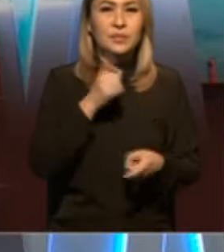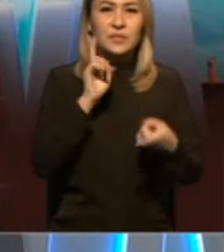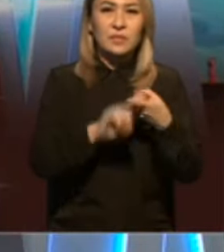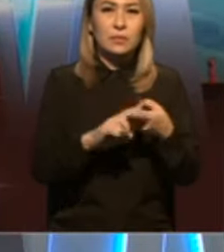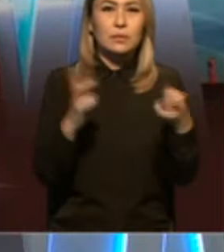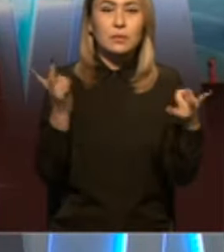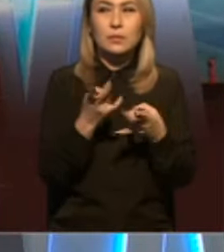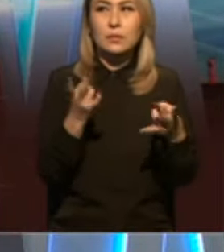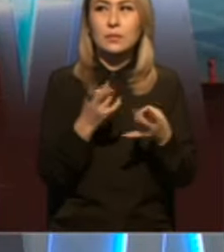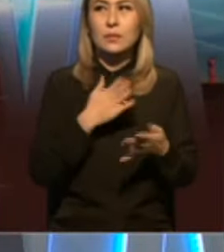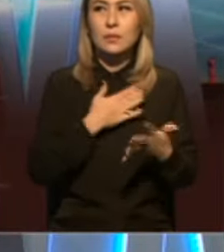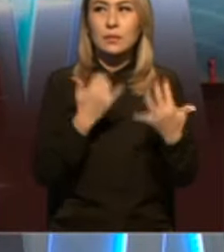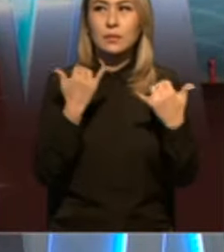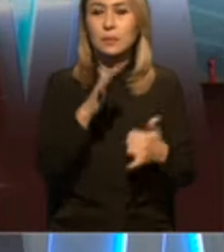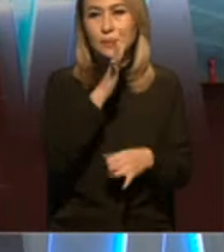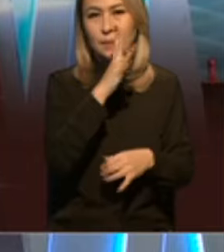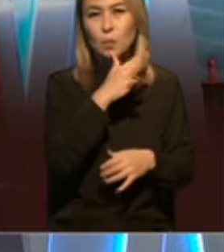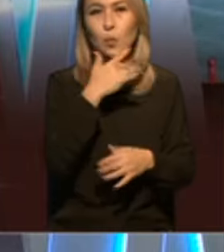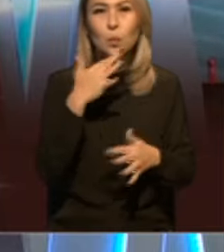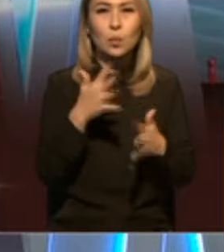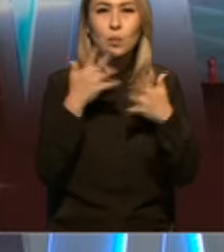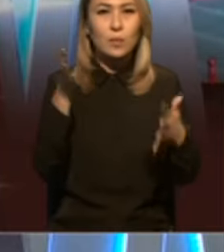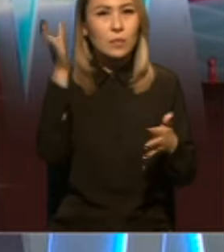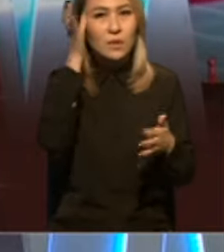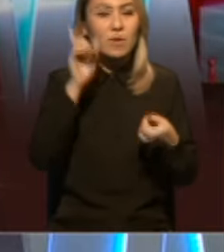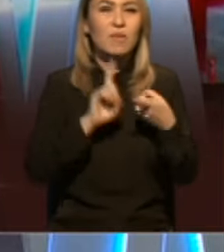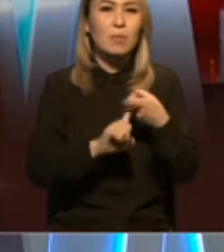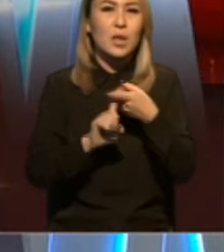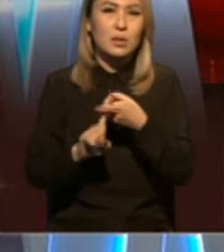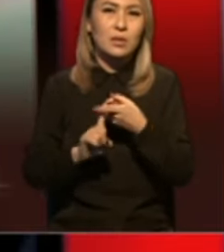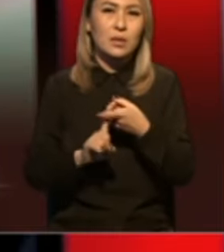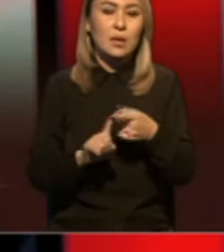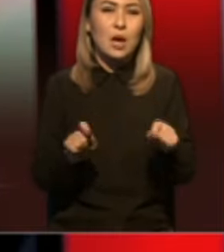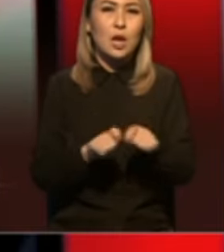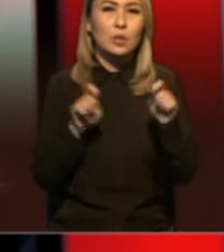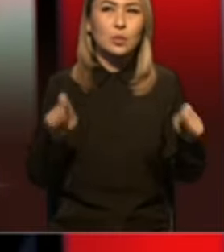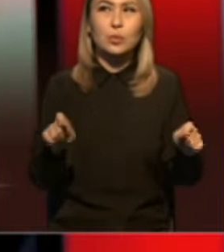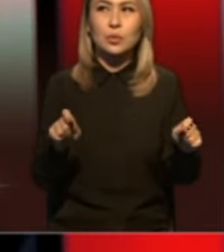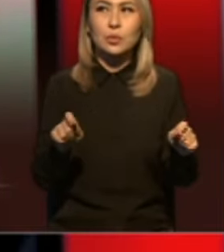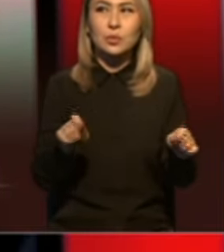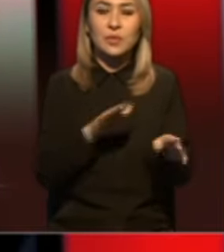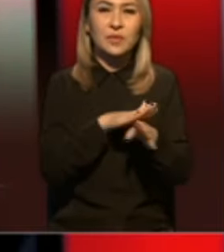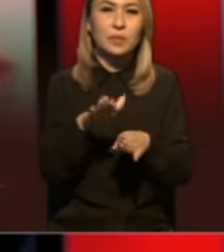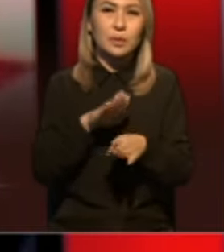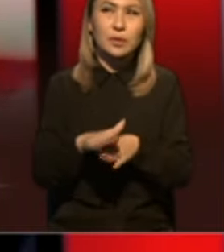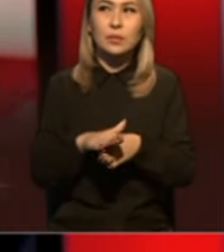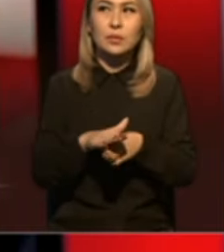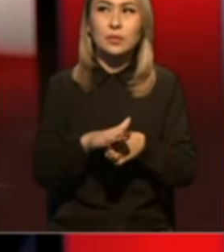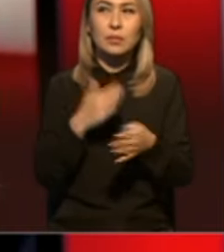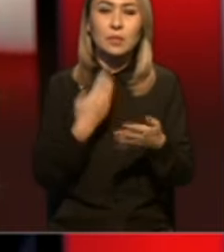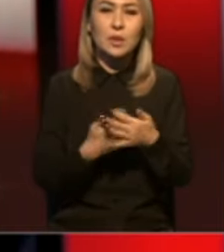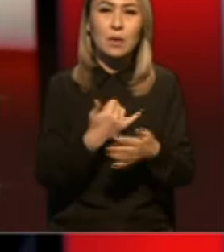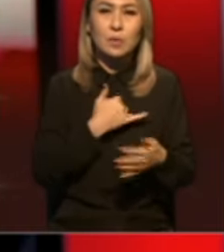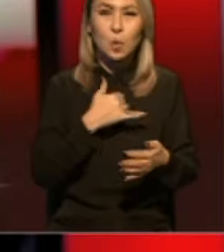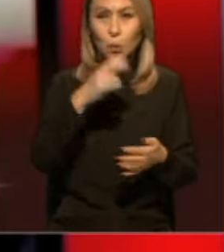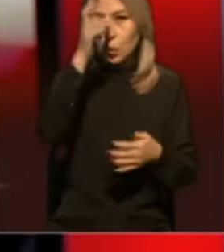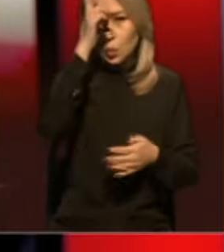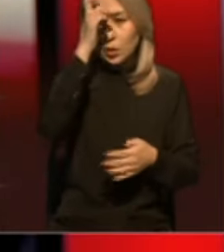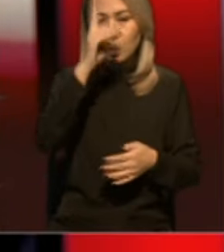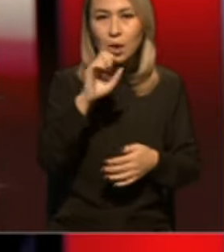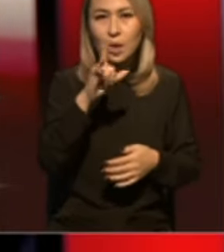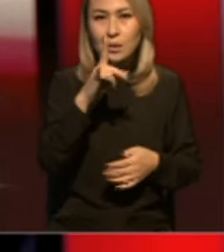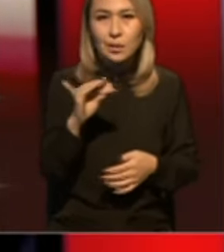керек деп. Бізде қазіргі уақытта көбінесе ғылыми байланыстар филиал ашумен жүзеге асырылады. Яғни мысалы бізде Түркияның Гази